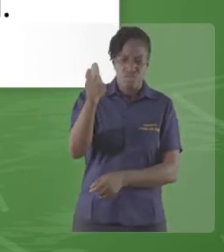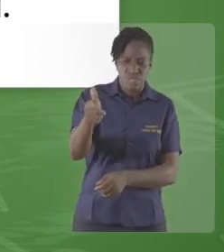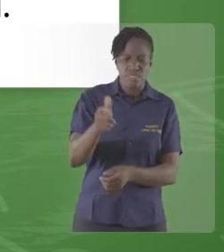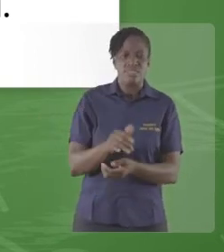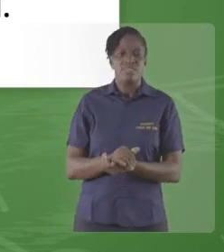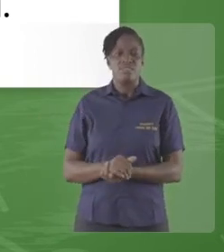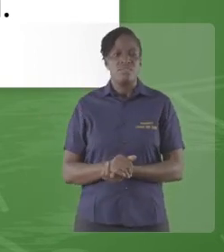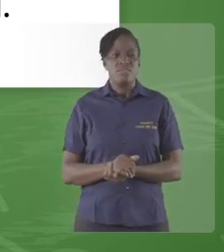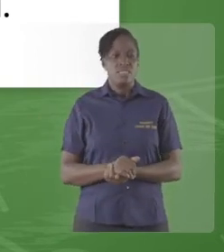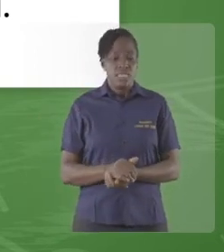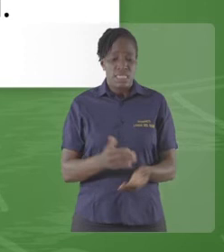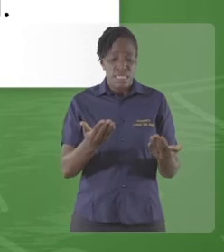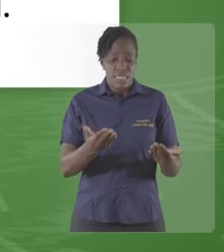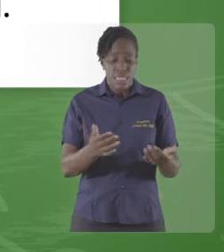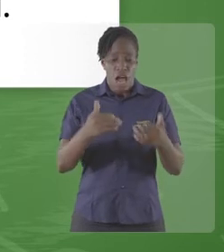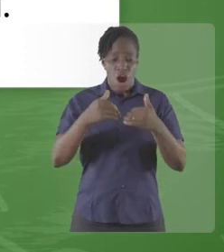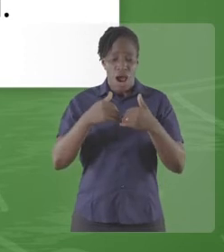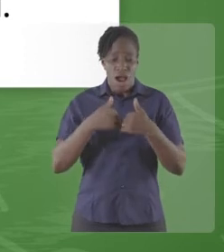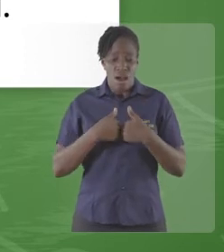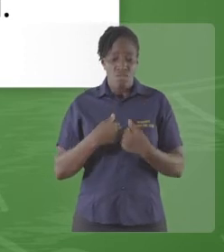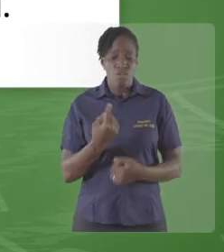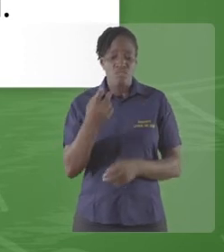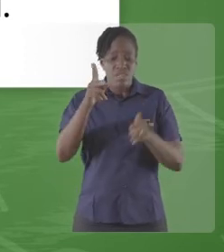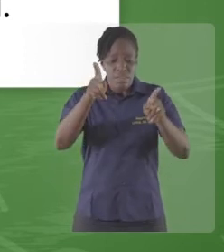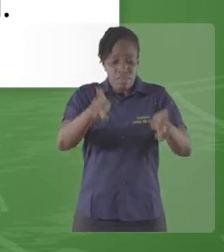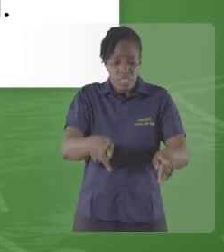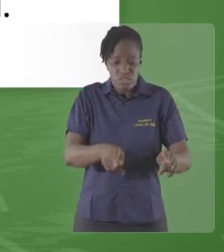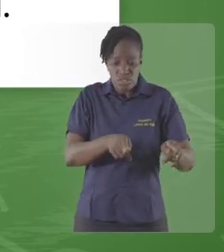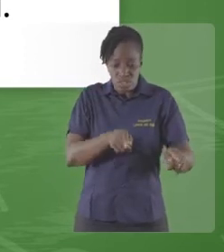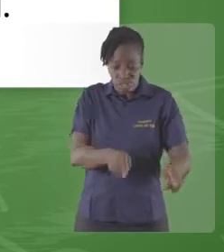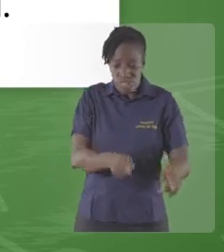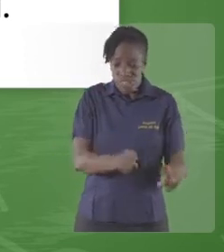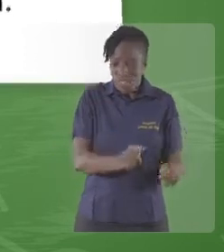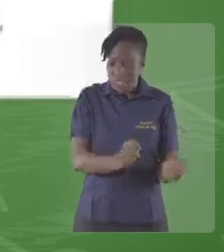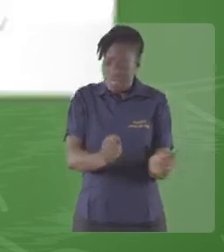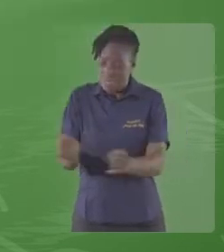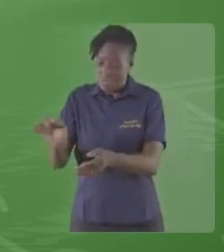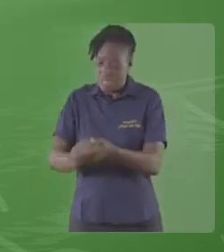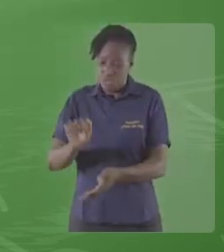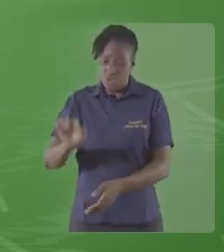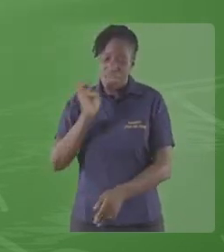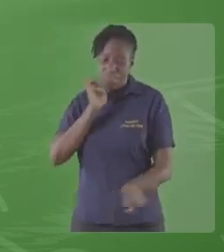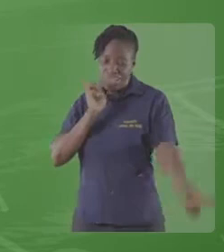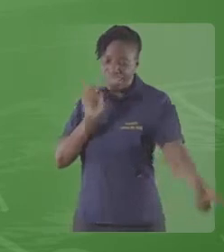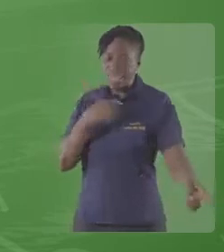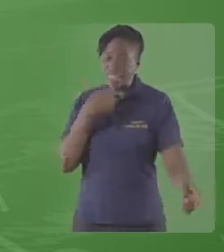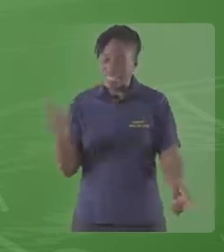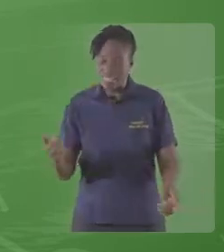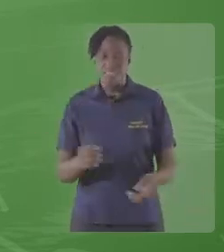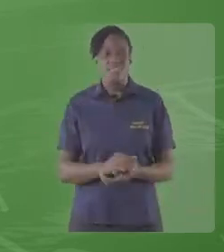Nous avons ici quelqu'un qui rapporte ce qu'a dit l'interlocutrice. Nous